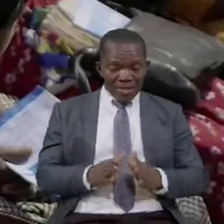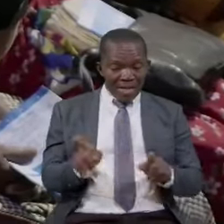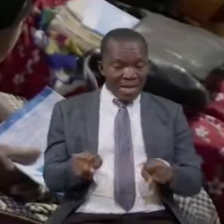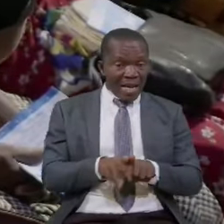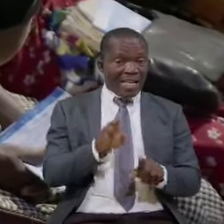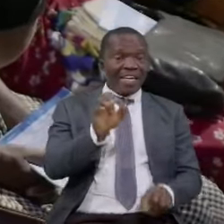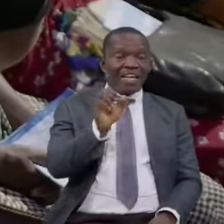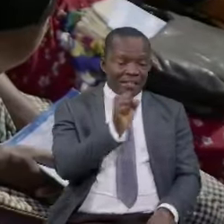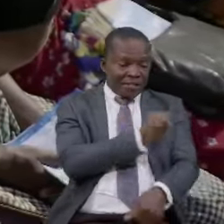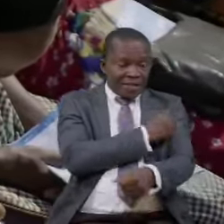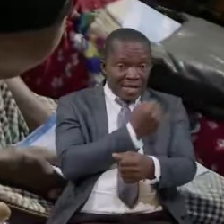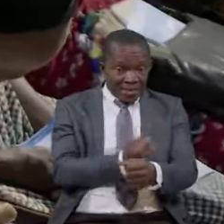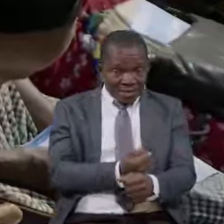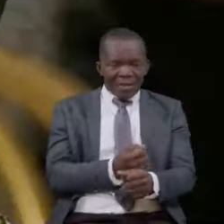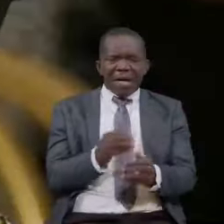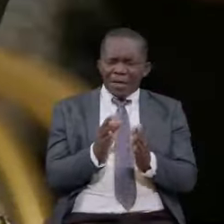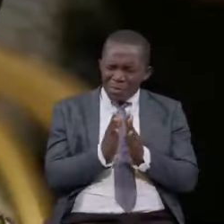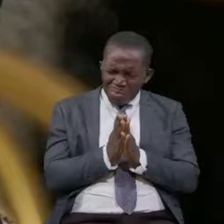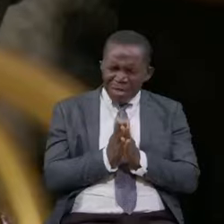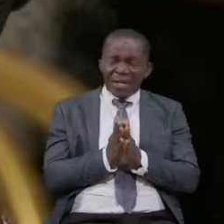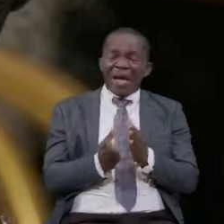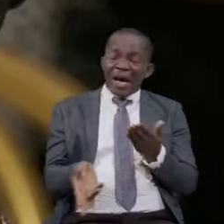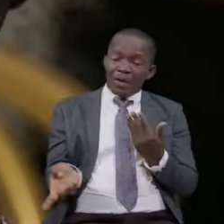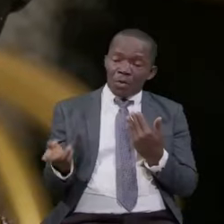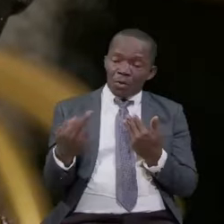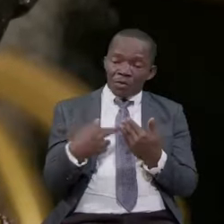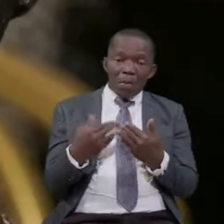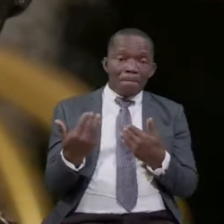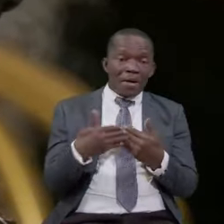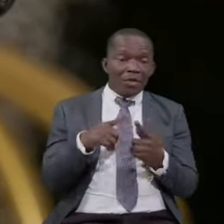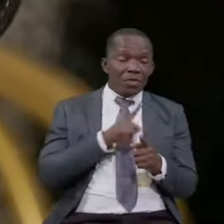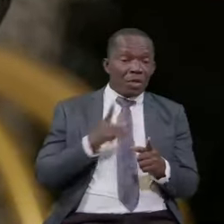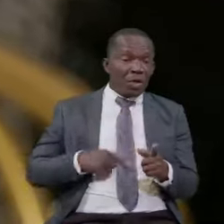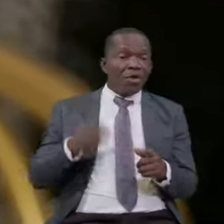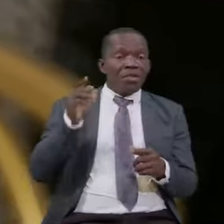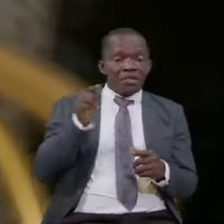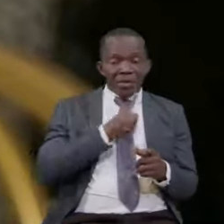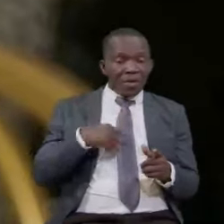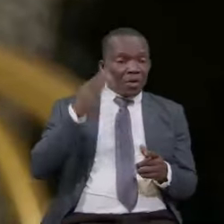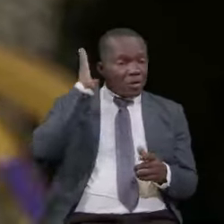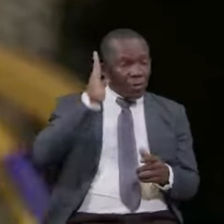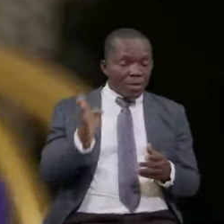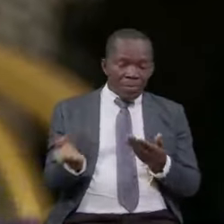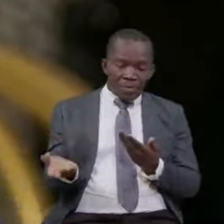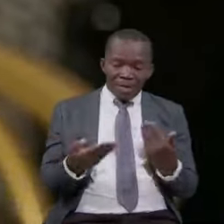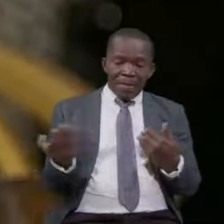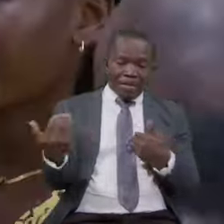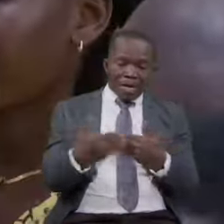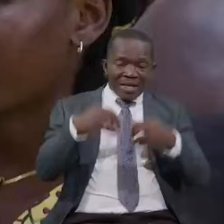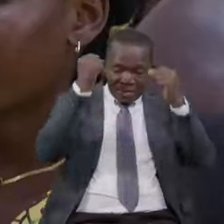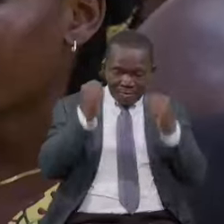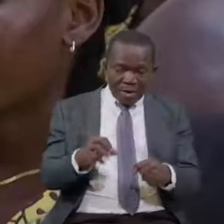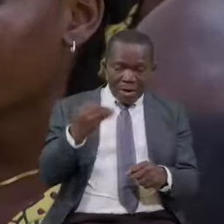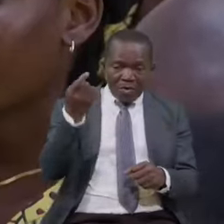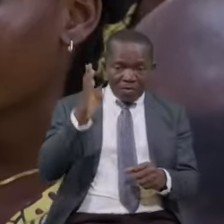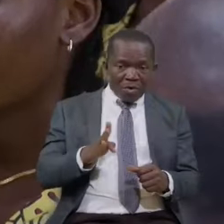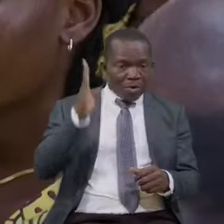reviendras l'ancienne puissante reviendra sur toi au nom de Jésus vous savez